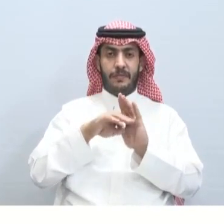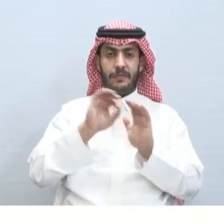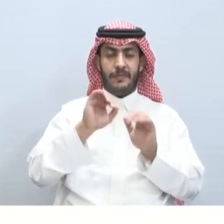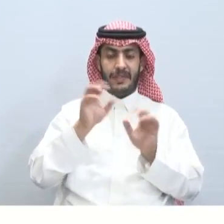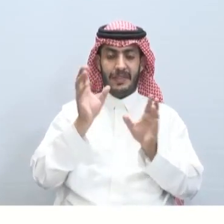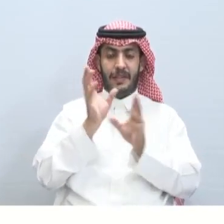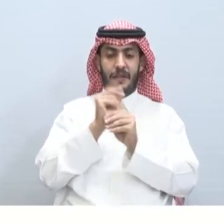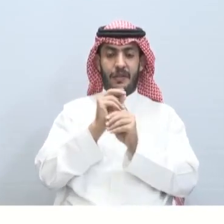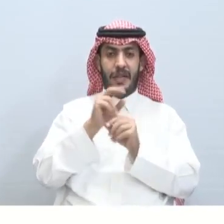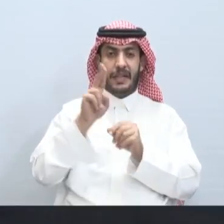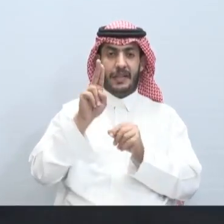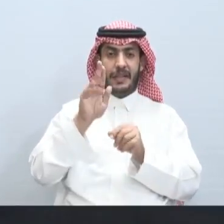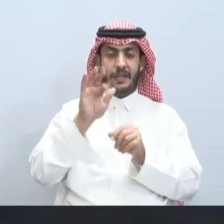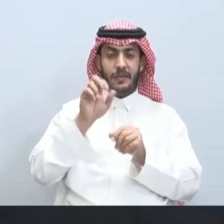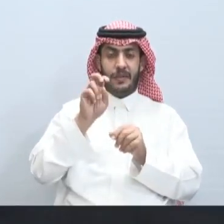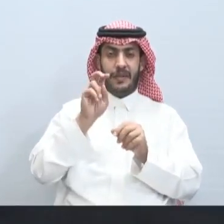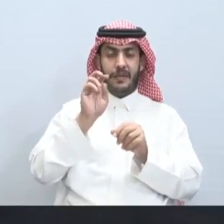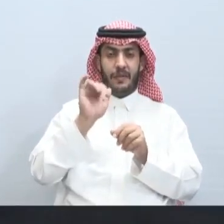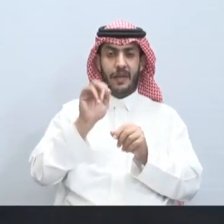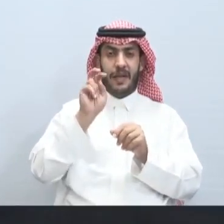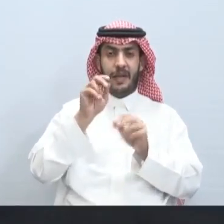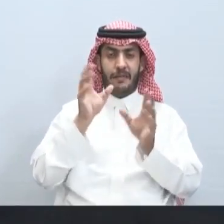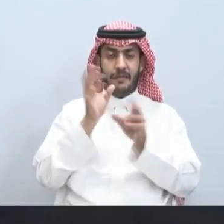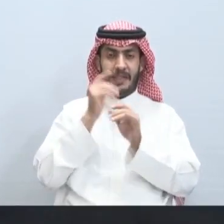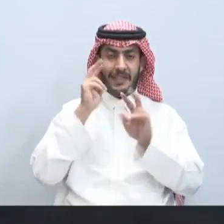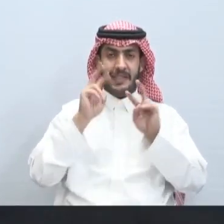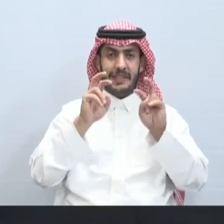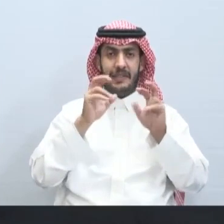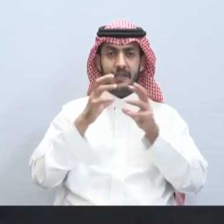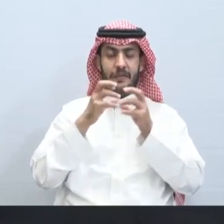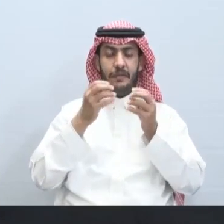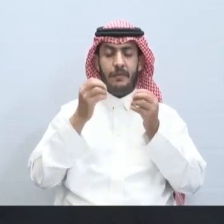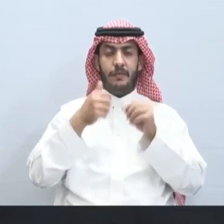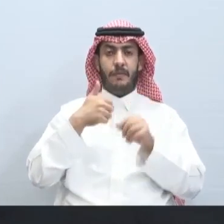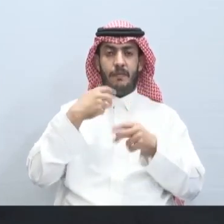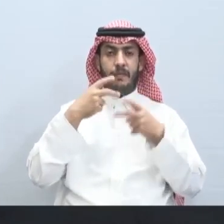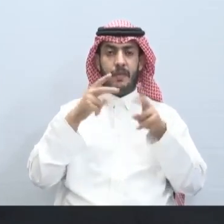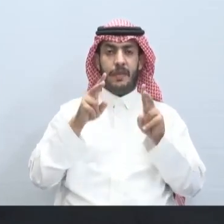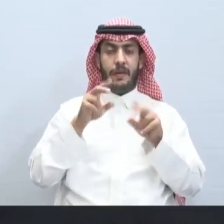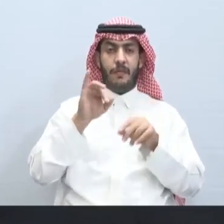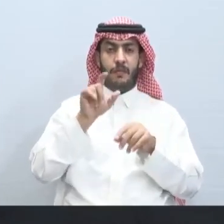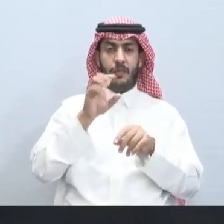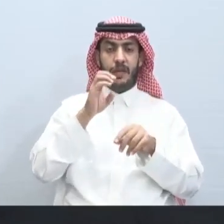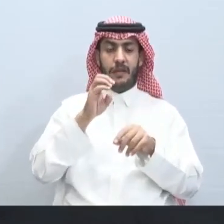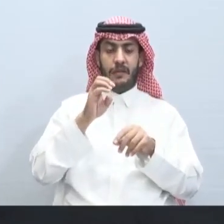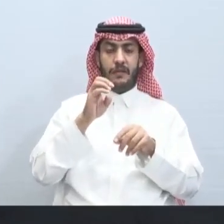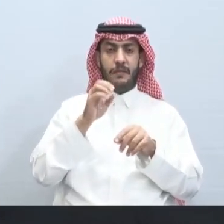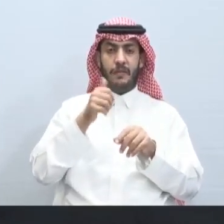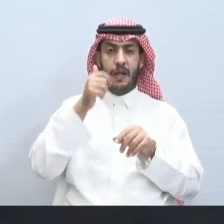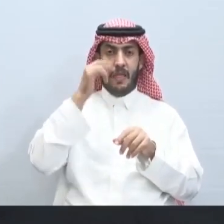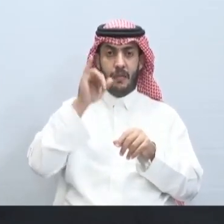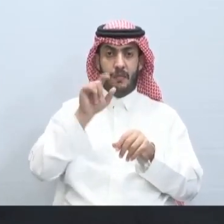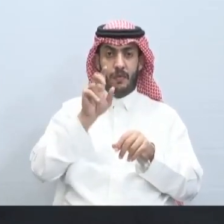التسويق يعتمد على البحث والتحليل ودراسه السوق قبل ان ابدا في تسويق المنتجات او قبل ان انتج